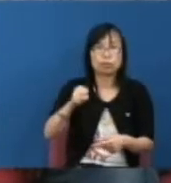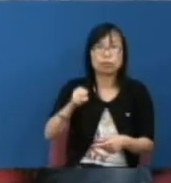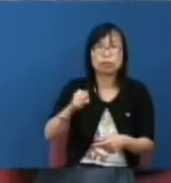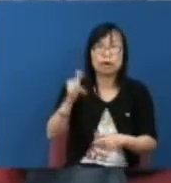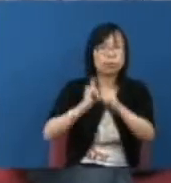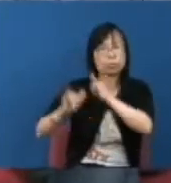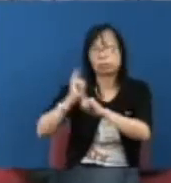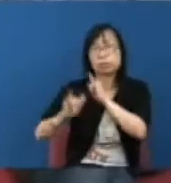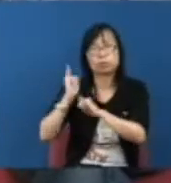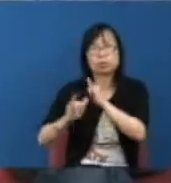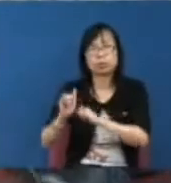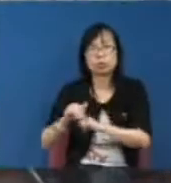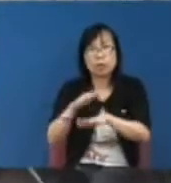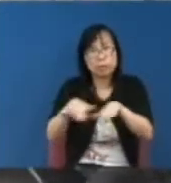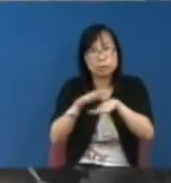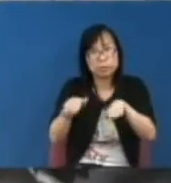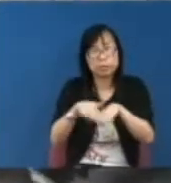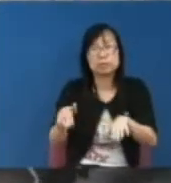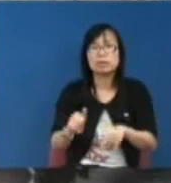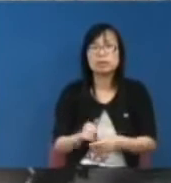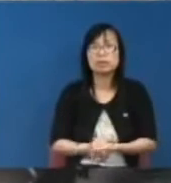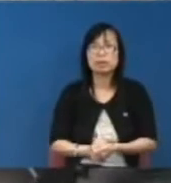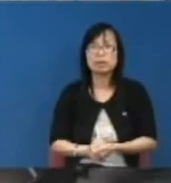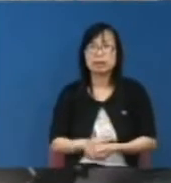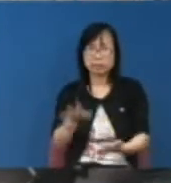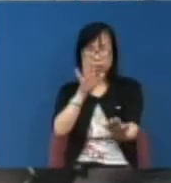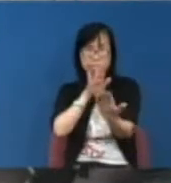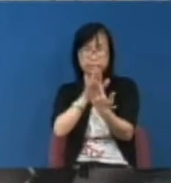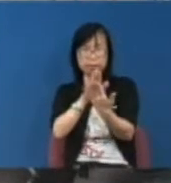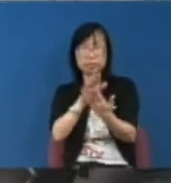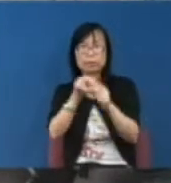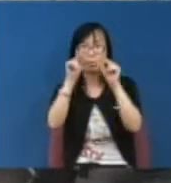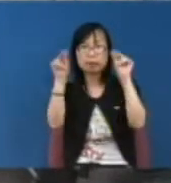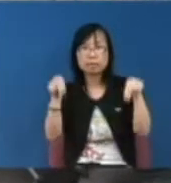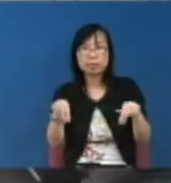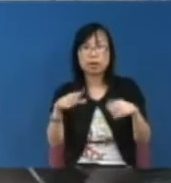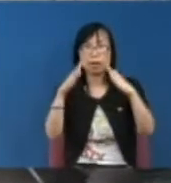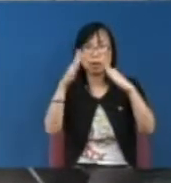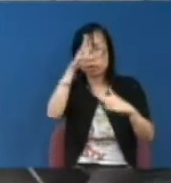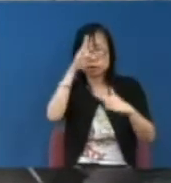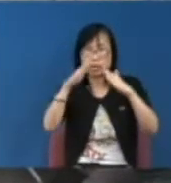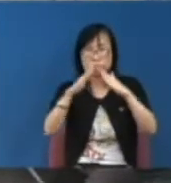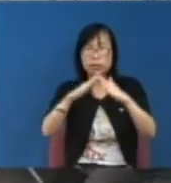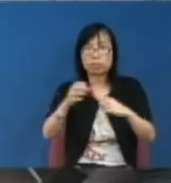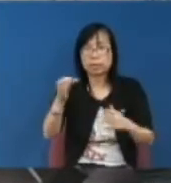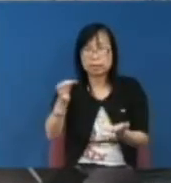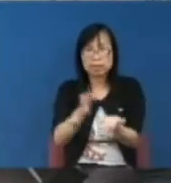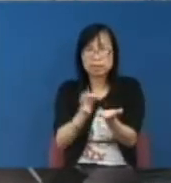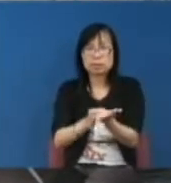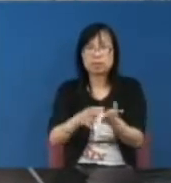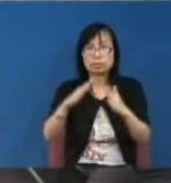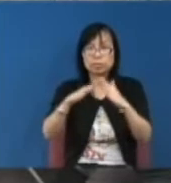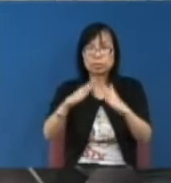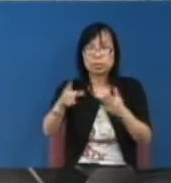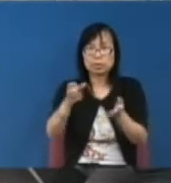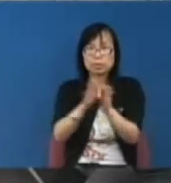統嘢啦，穩穩陣陣啦，咁樣會唔會 係啊？成日面對一啲問題就是、屋宇署或者地政署佢有一啲叫做小冊子